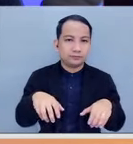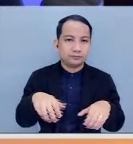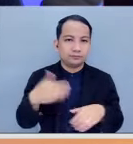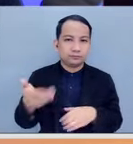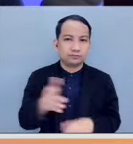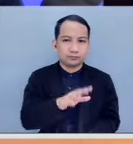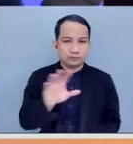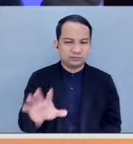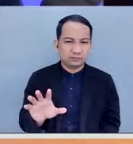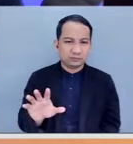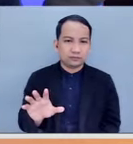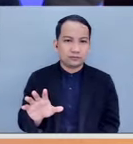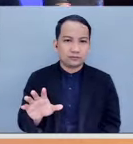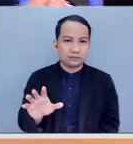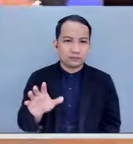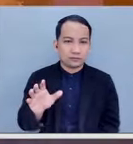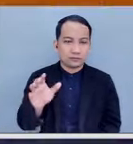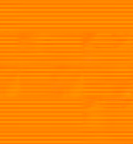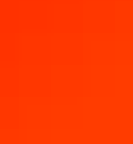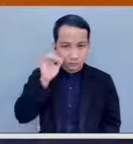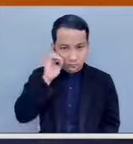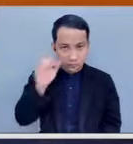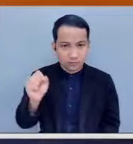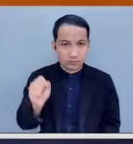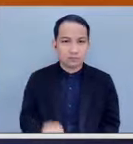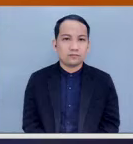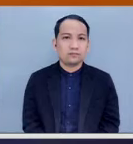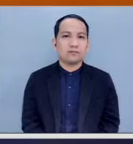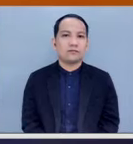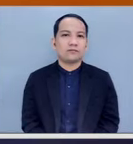ng balitang yan, si Ian Suyo.